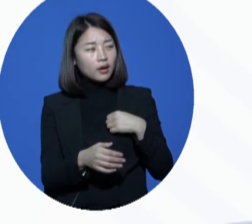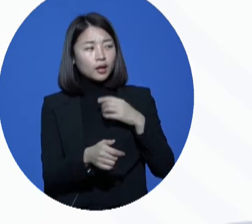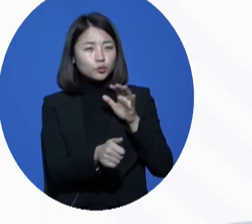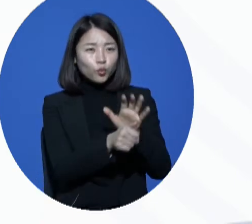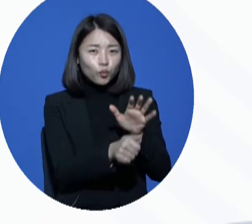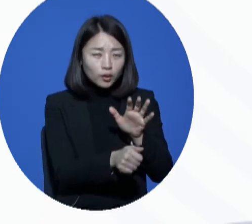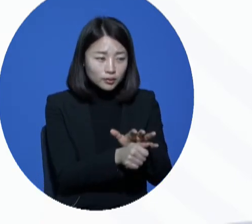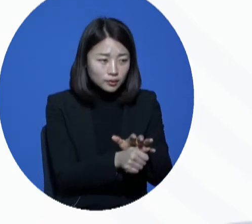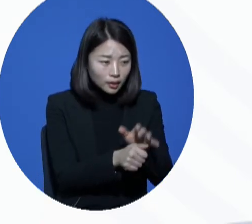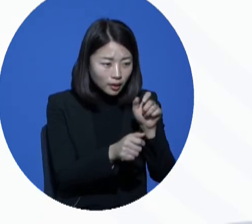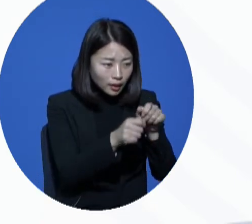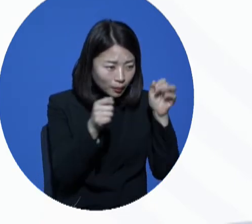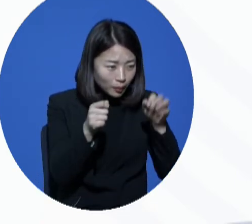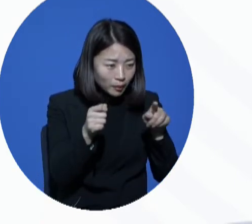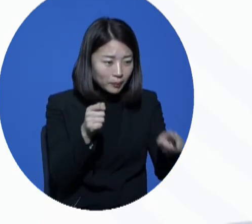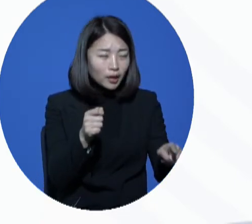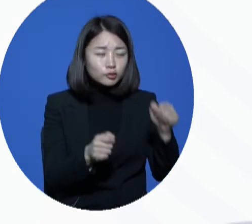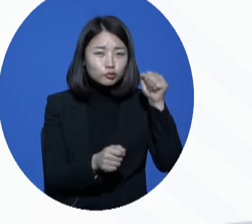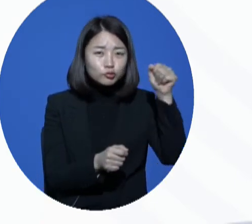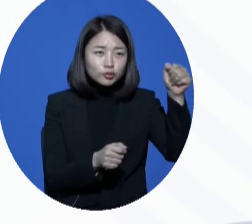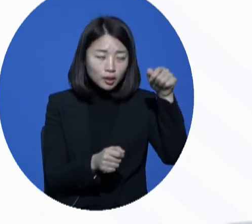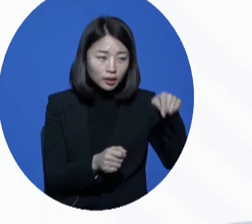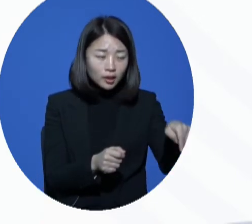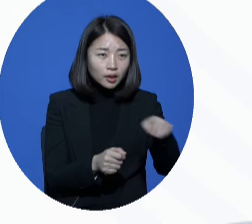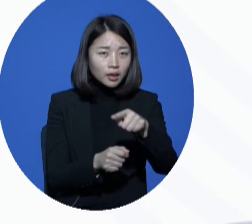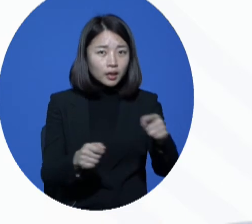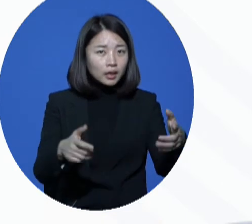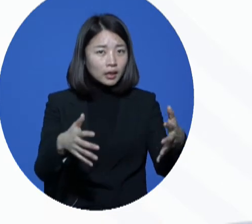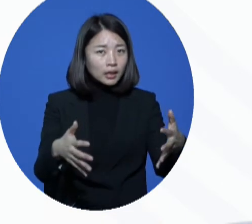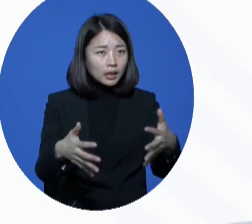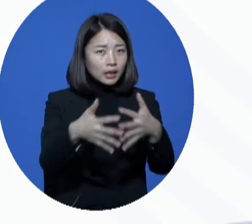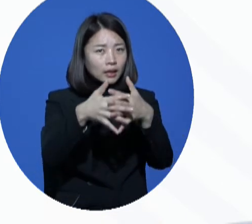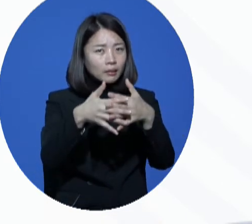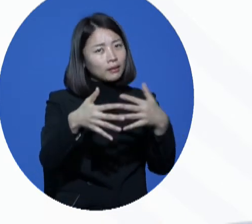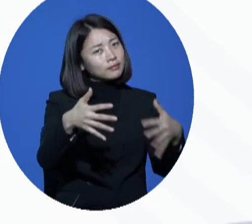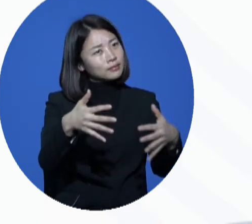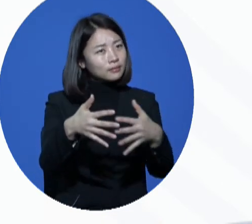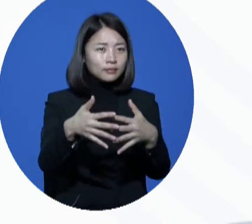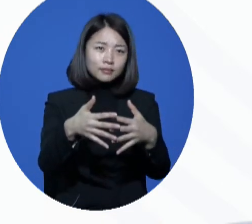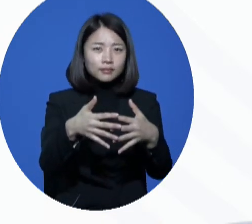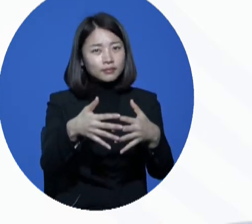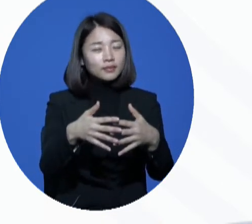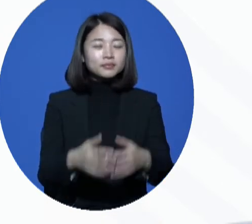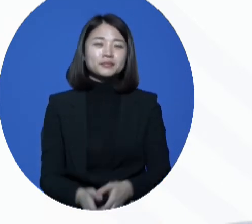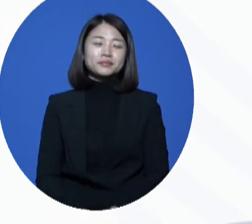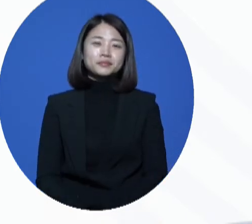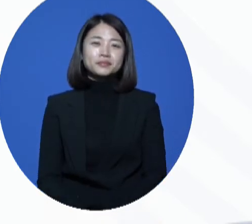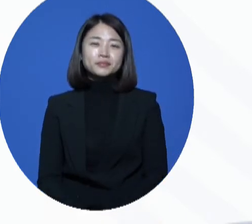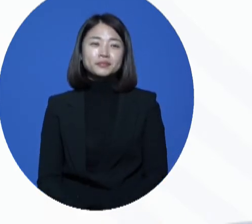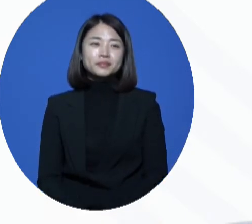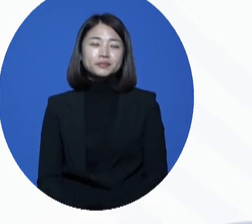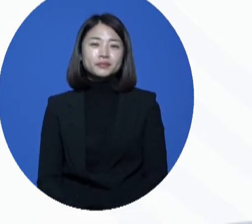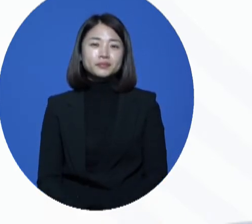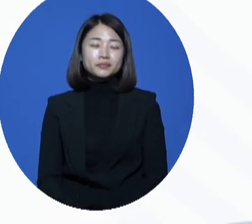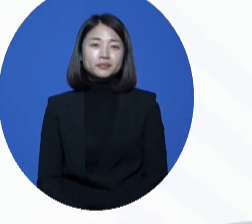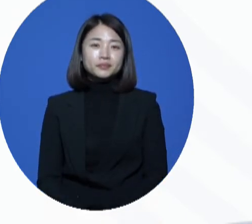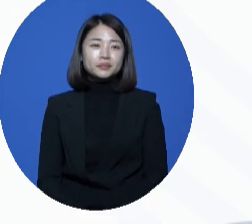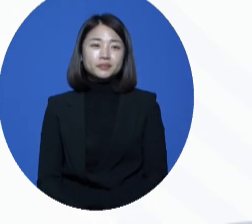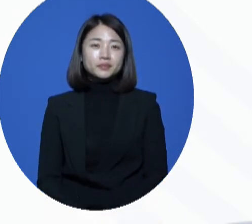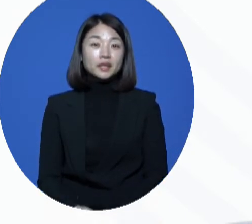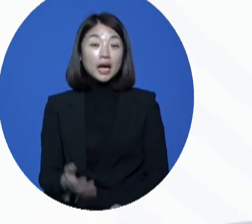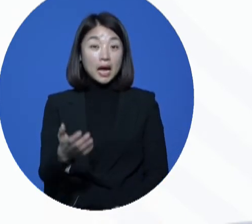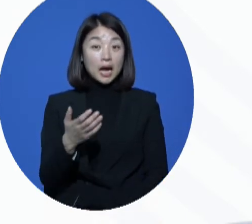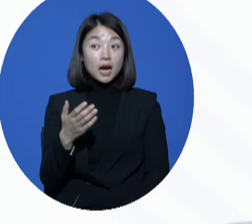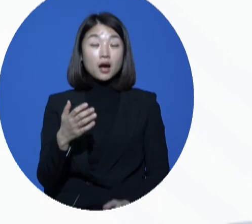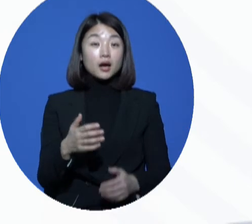부분도 있었고요. 투쟁과 협상이 지금은 조금 더 우선된다고 생각을 했는데 앞서서 그 쿤푸보리 대표님